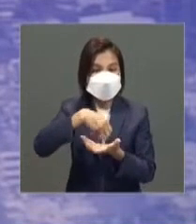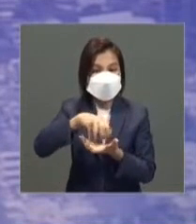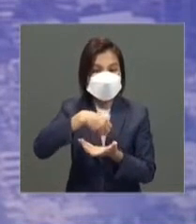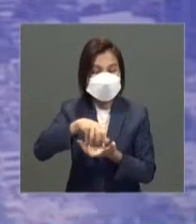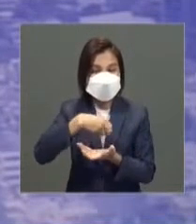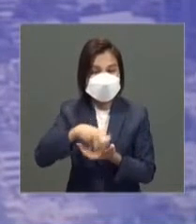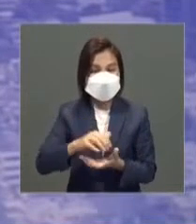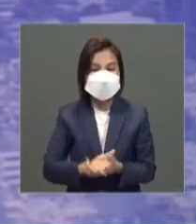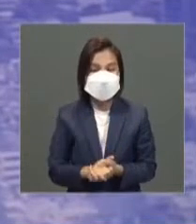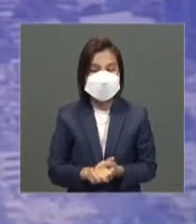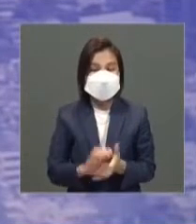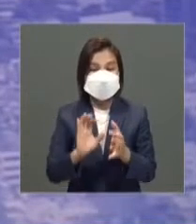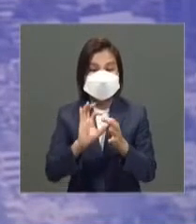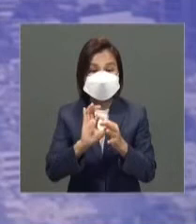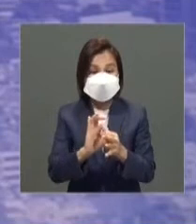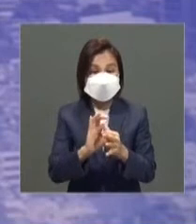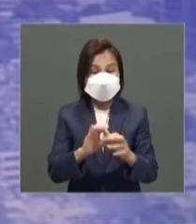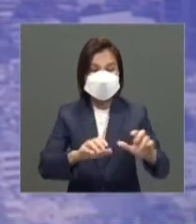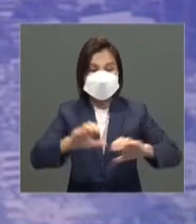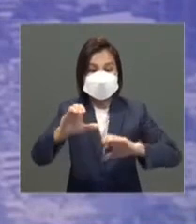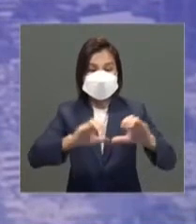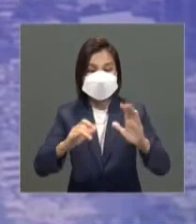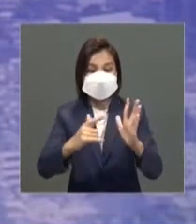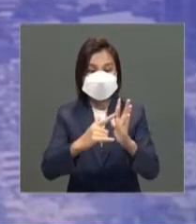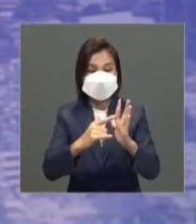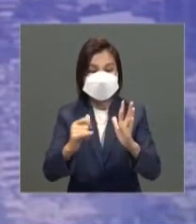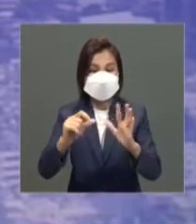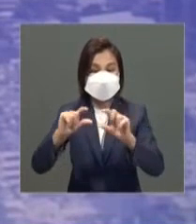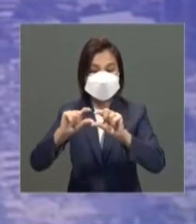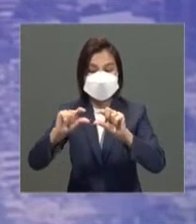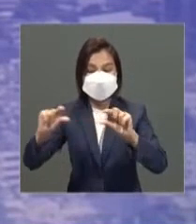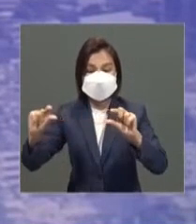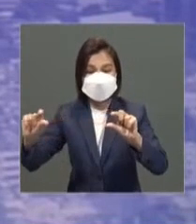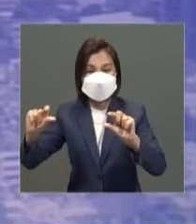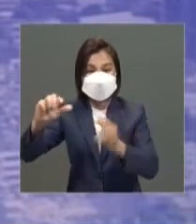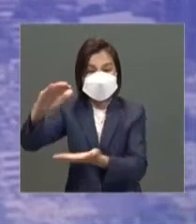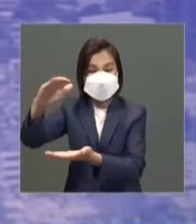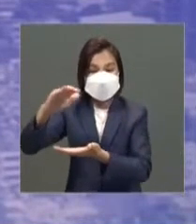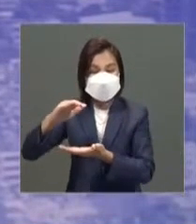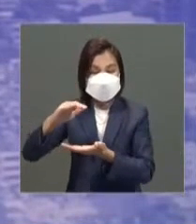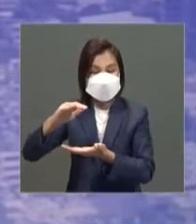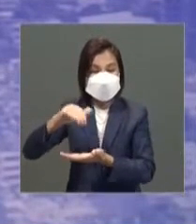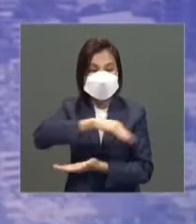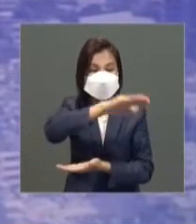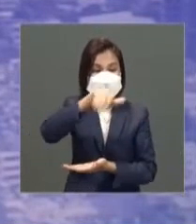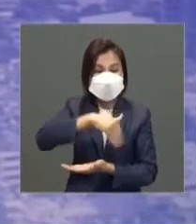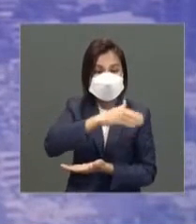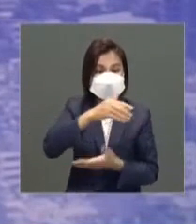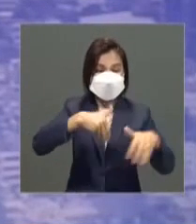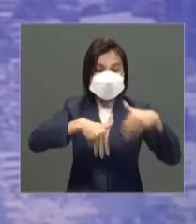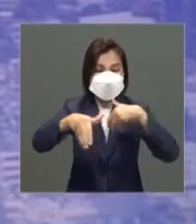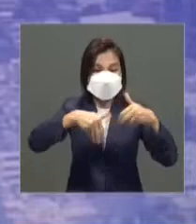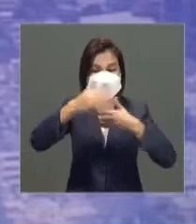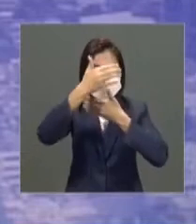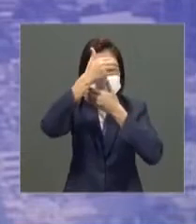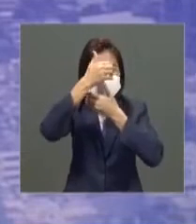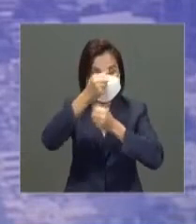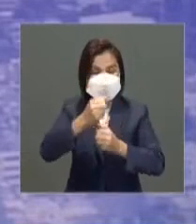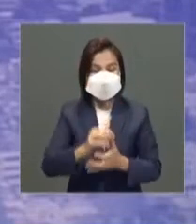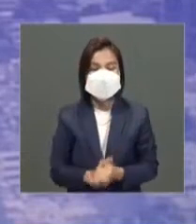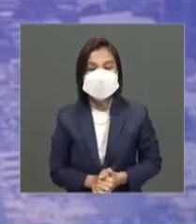านความก้าวหน้าเรื่องของการบริหารวัคซีนนะครับที่อยู่ในความสนใจของพี่น้องประชาชนทุกๆส่วนนะครับแ